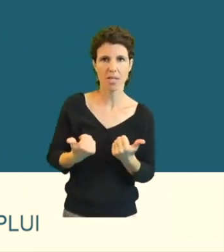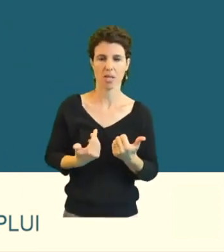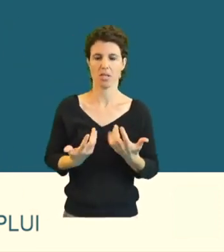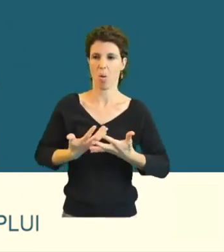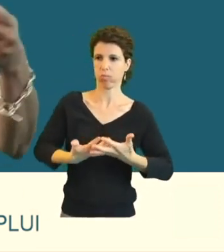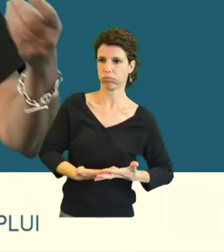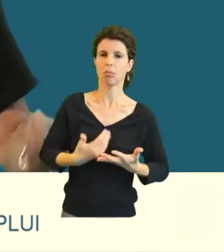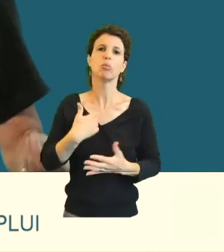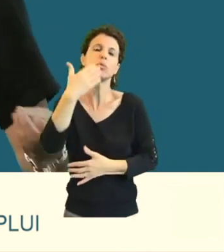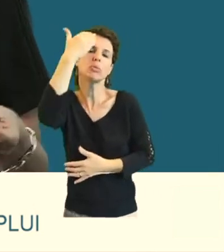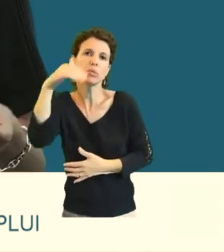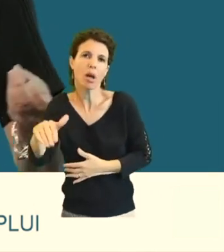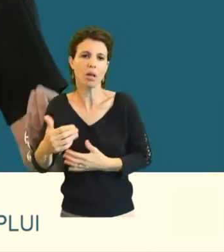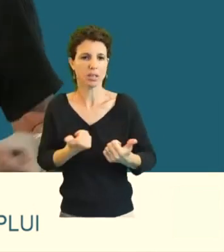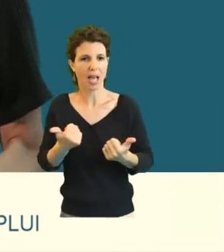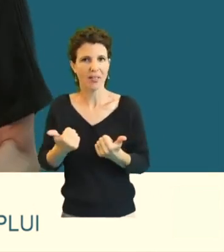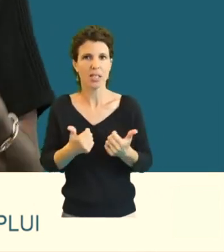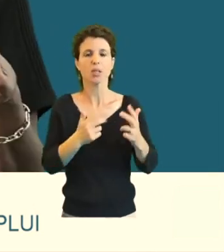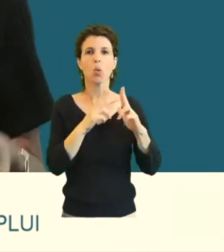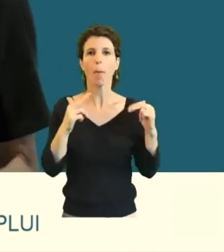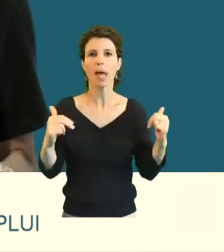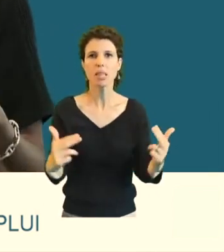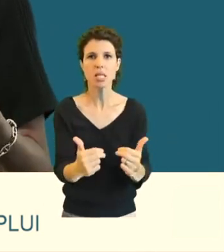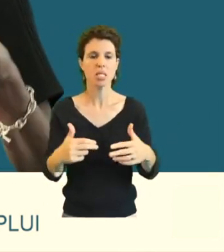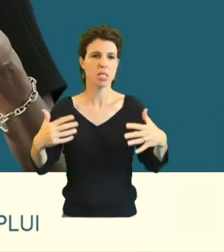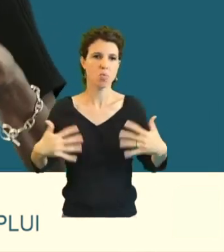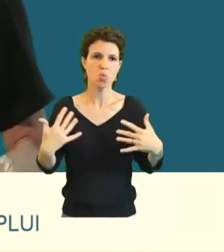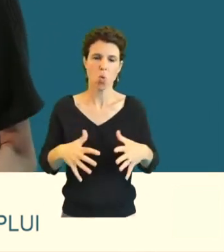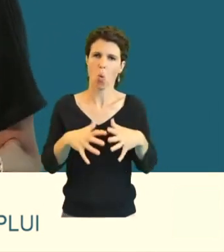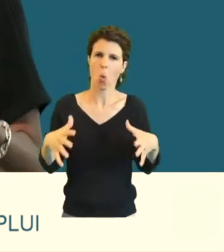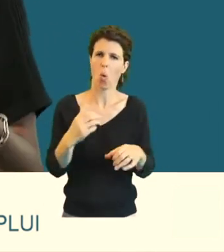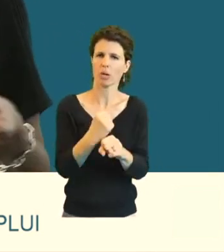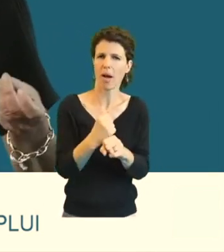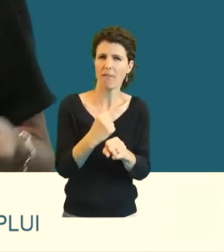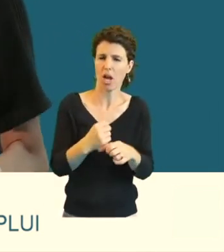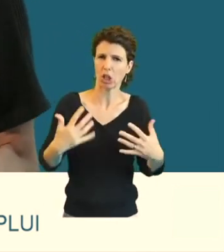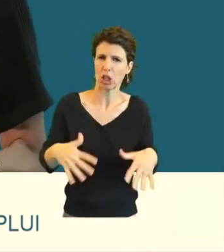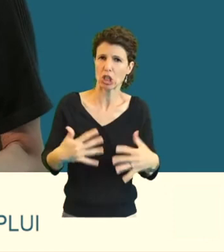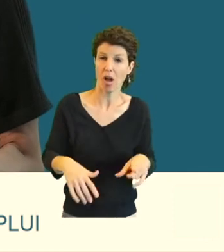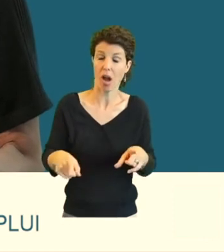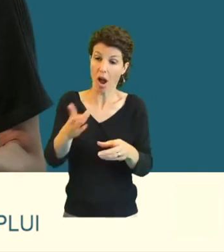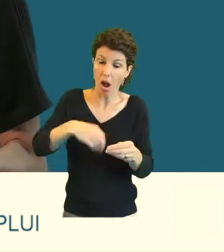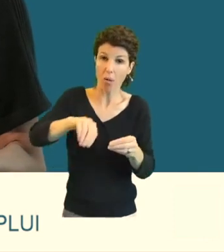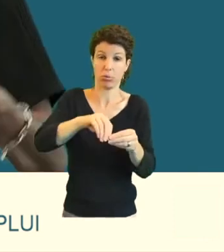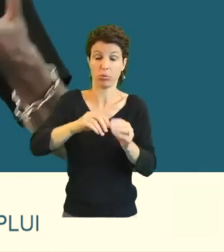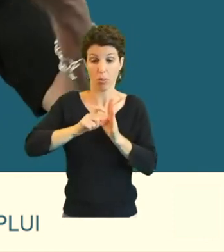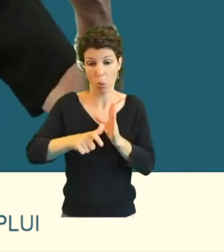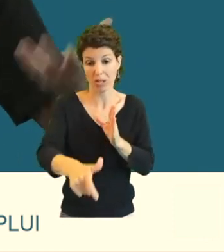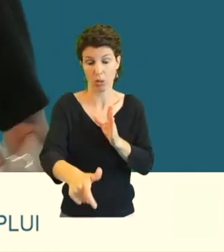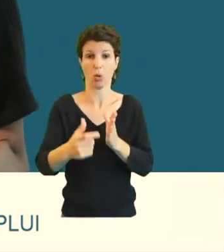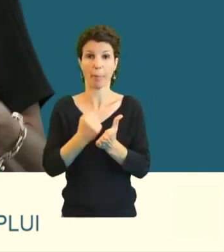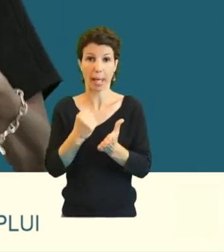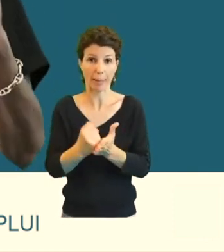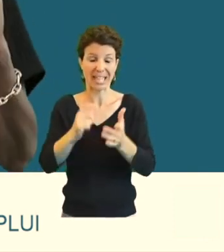de l'urbanisme, ils ont déjà beaucoup de travail et leur imposer en plus les procédures de permis de démolir en dehors